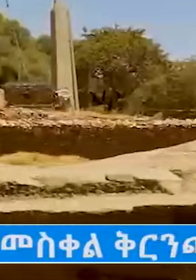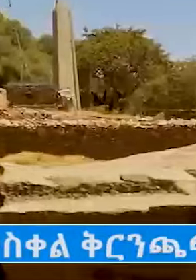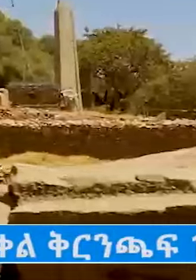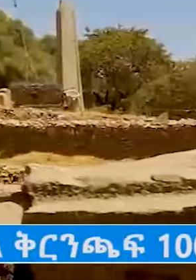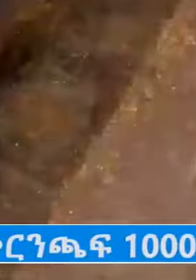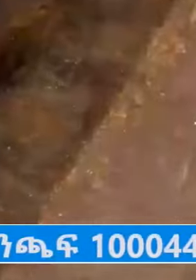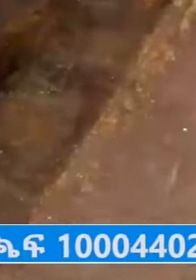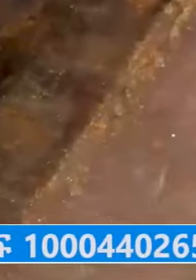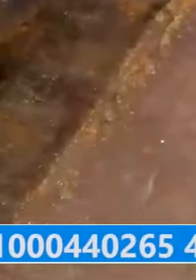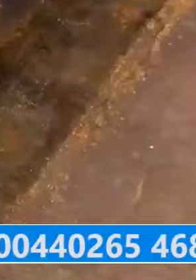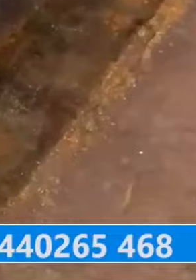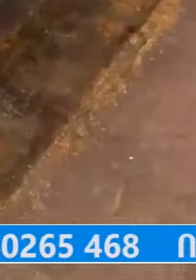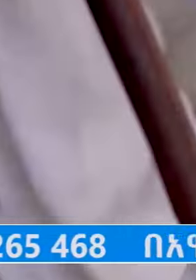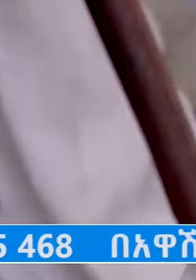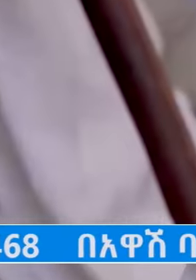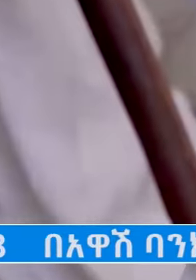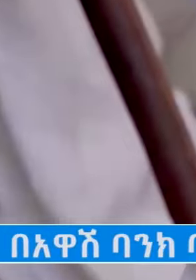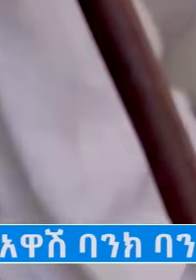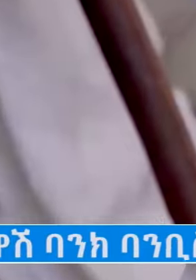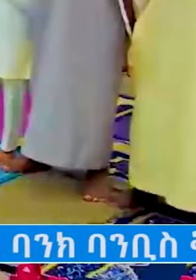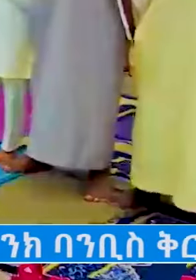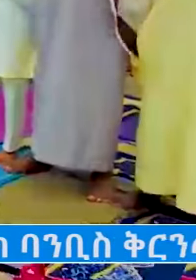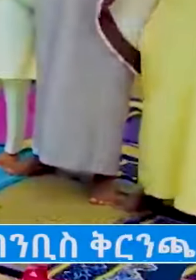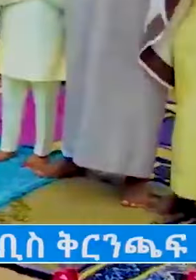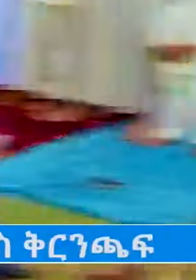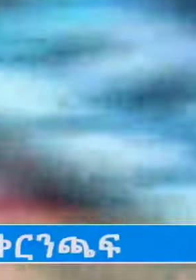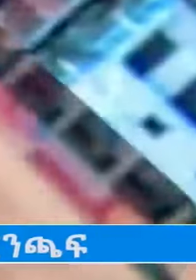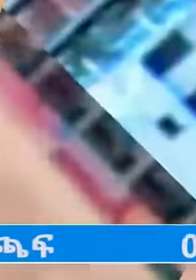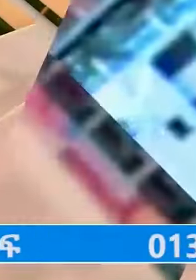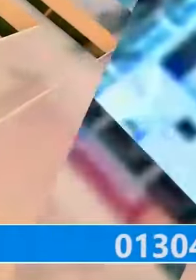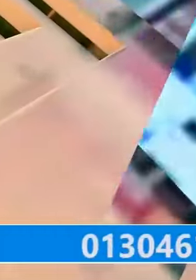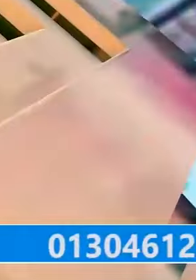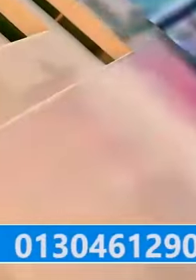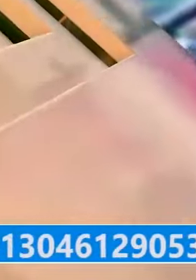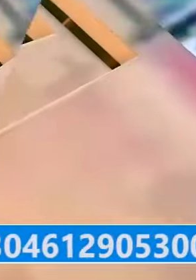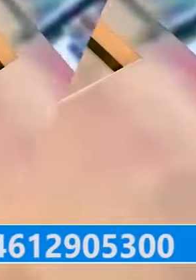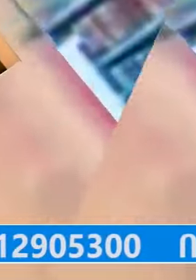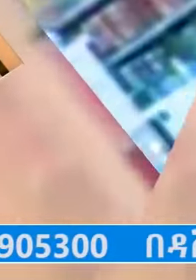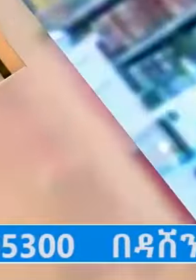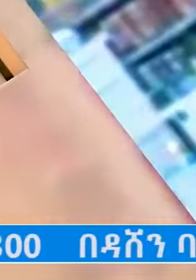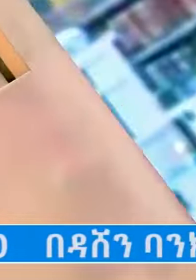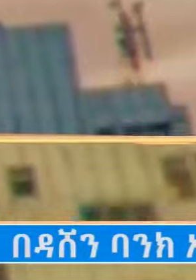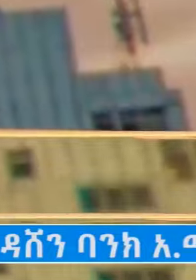የምንሻት ኢትዮጵያን፣ መልካም አስተዳደር የሰፈነባት ሀገር እንድትኖረን።